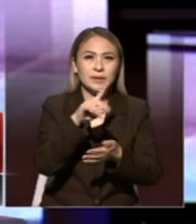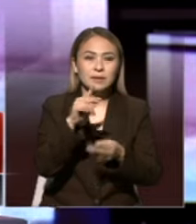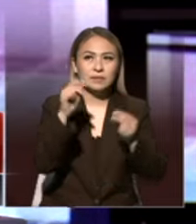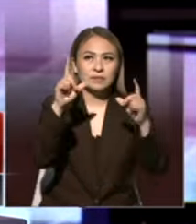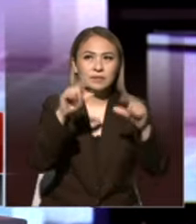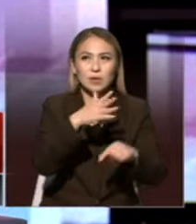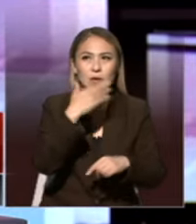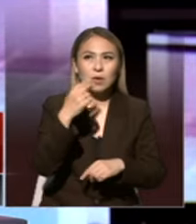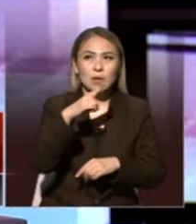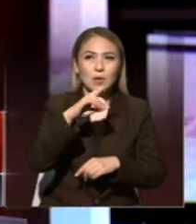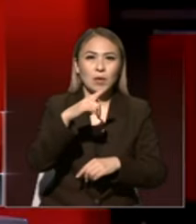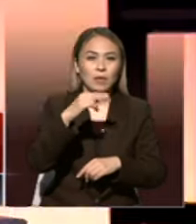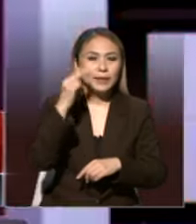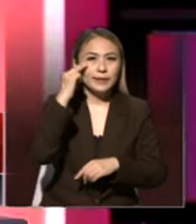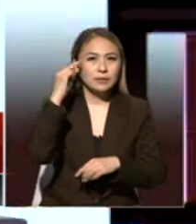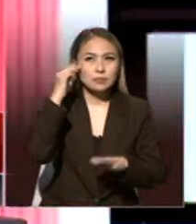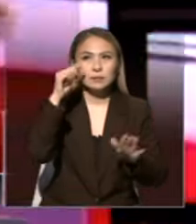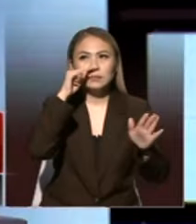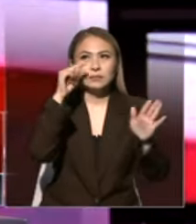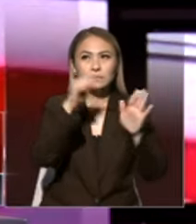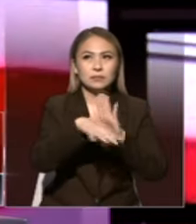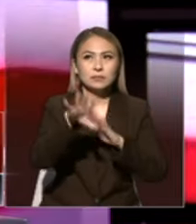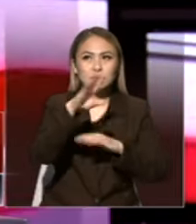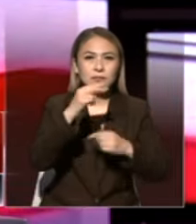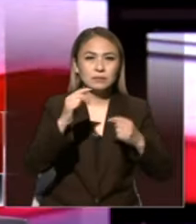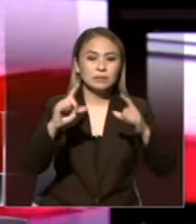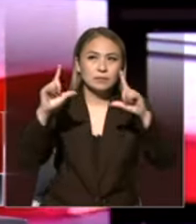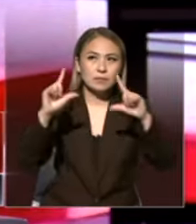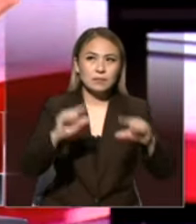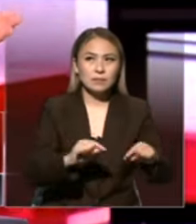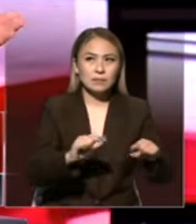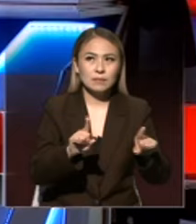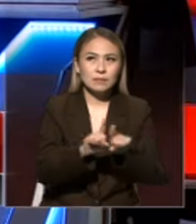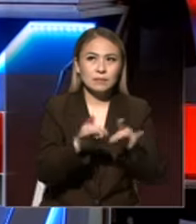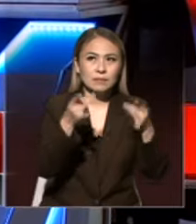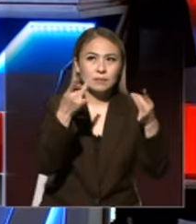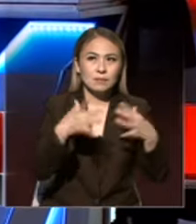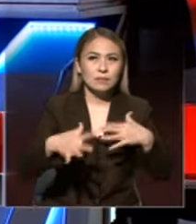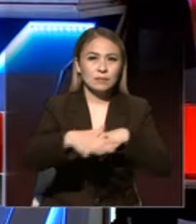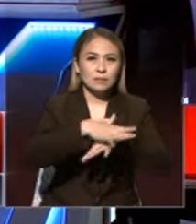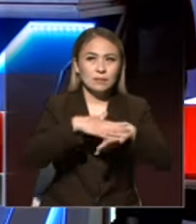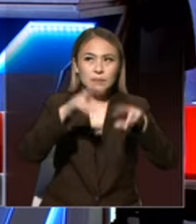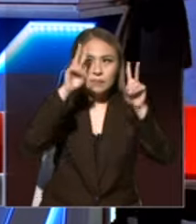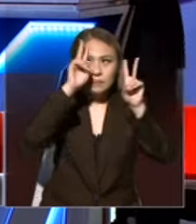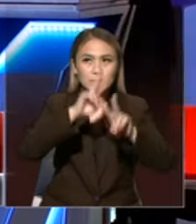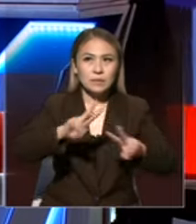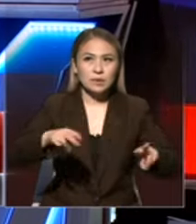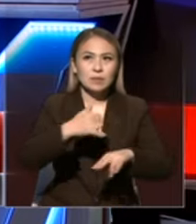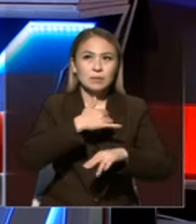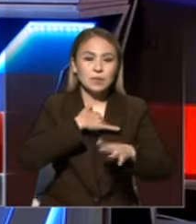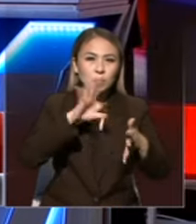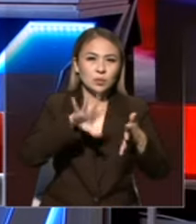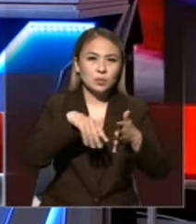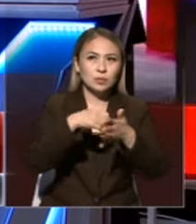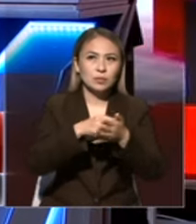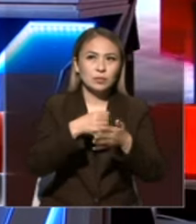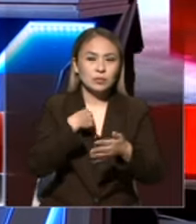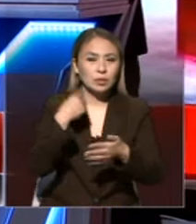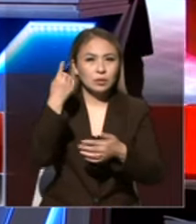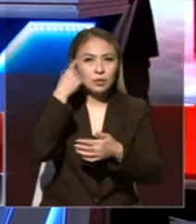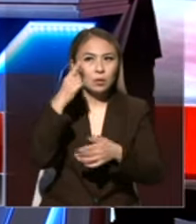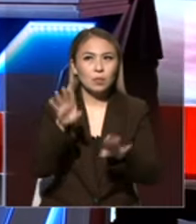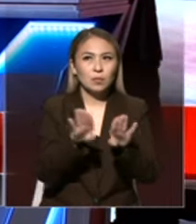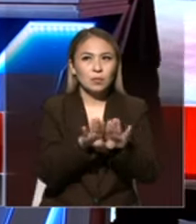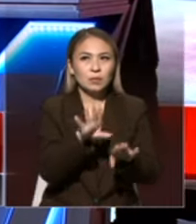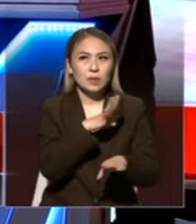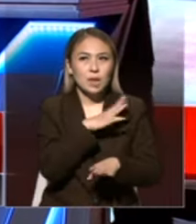бағасына. Лоул кірбет, Қытай кірді, содан кейін бағасы түсті деп. Енді көрдіңіз, қарапайым халық білмейді ғой. Біз енді мен осы уақытқа шейін солай деп ойлап жүрдім.